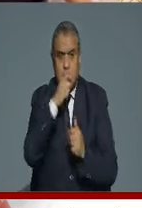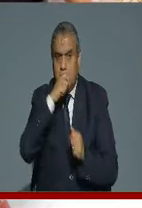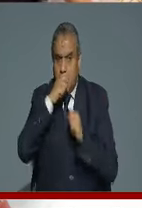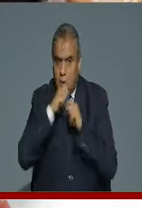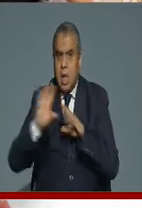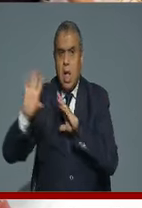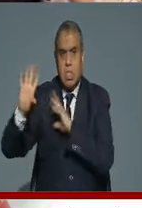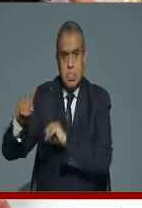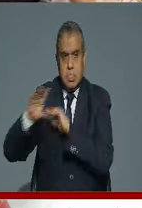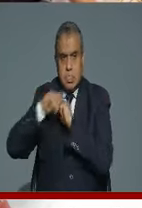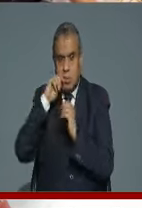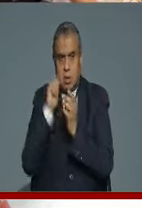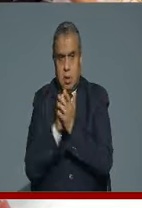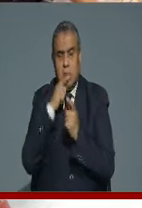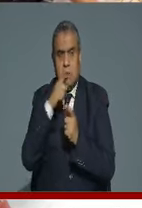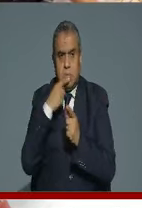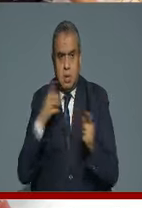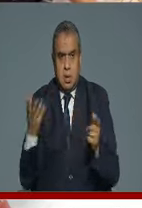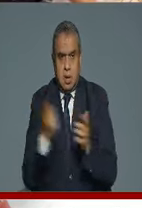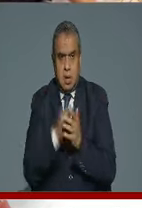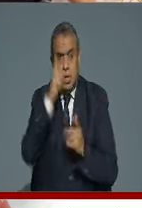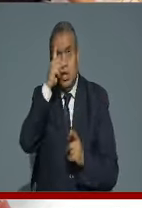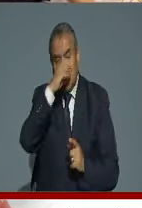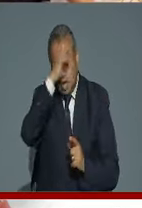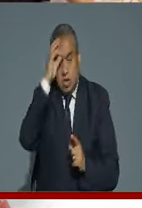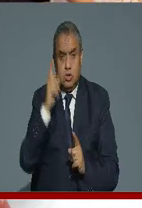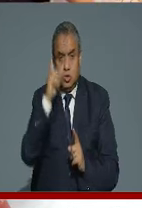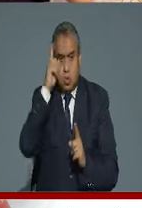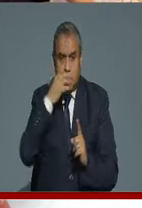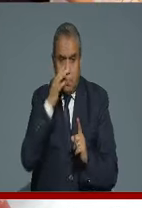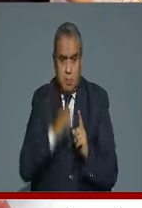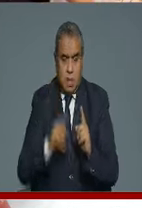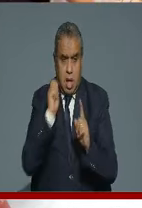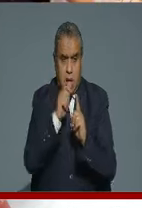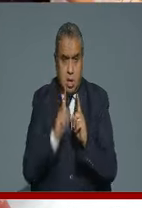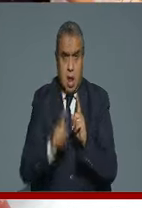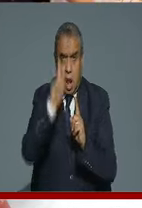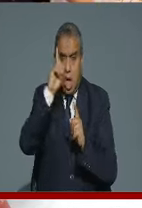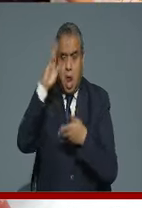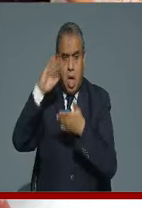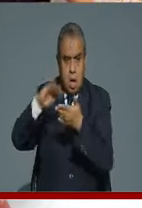والوقت هو إن شاء الله اللي ربنا سبحانه وتعالى يعني يساعدنا إن إحنا